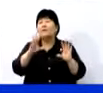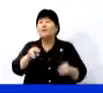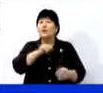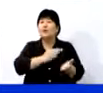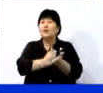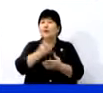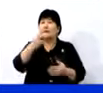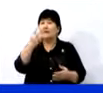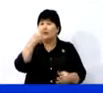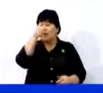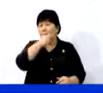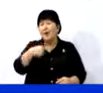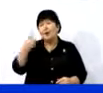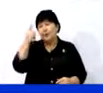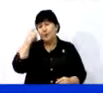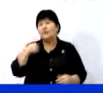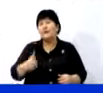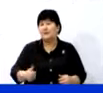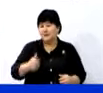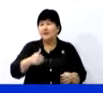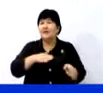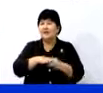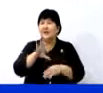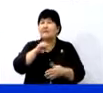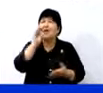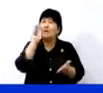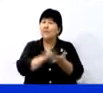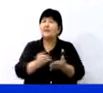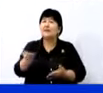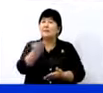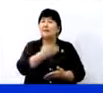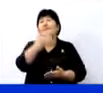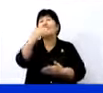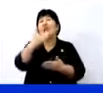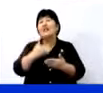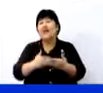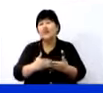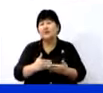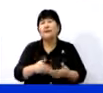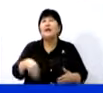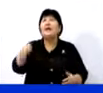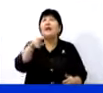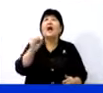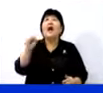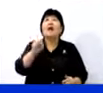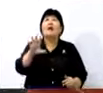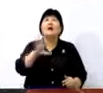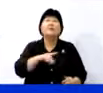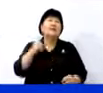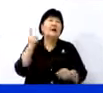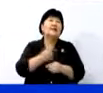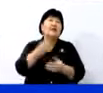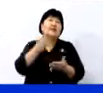проработал 23 года. Думаю, мы с честью выполнили все поставленные перед нами задачи. Дариха Айкенова также была одним из